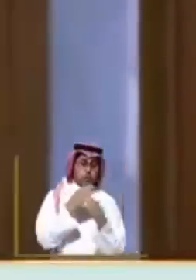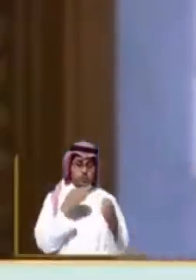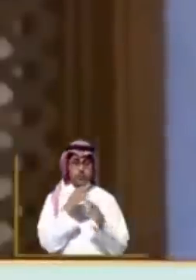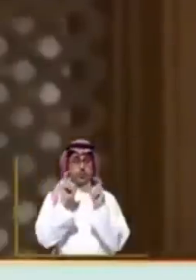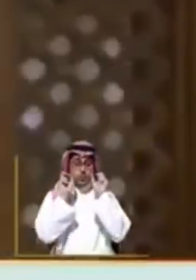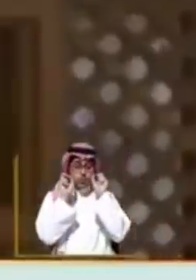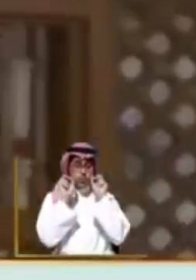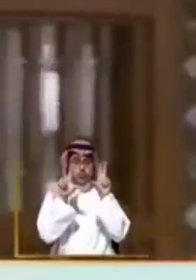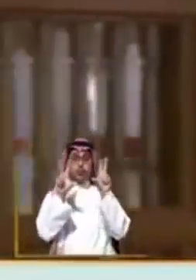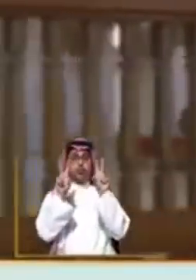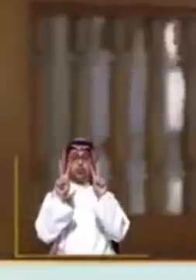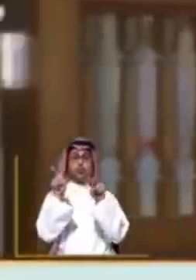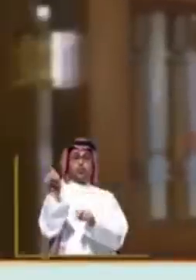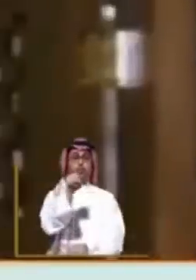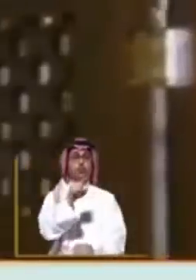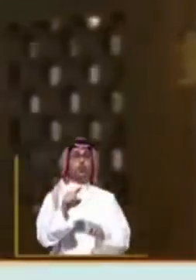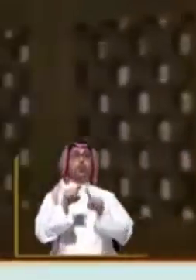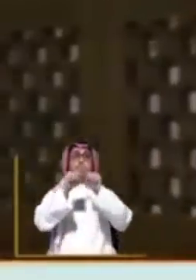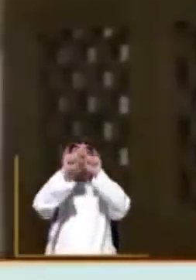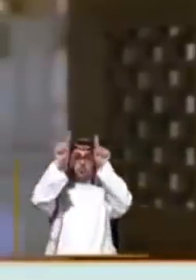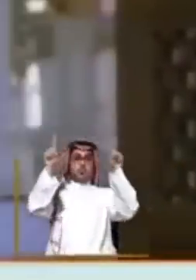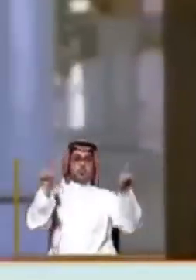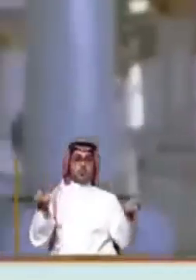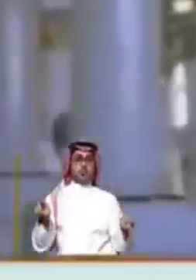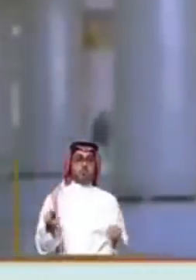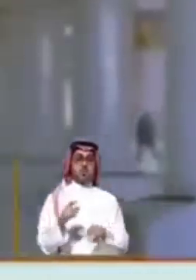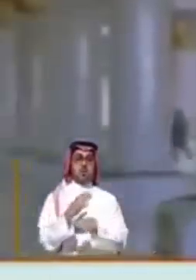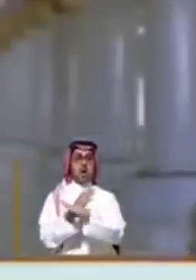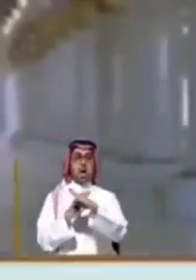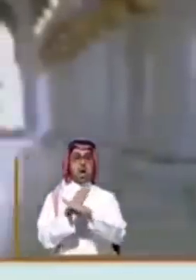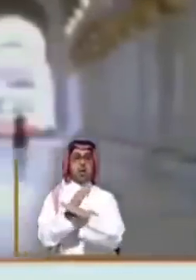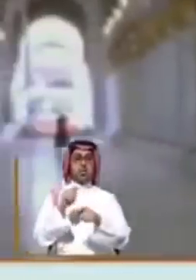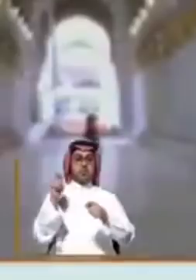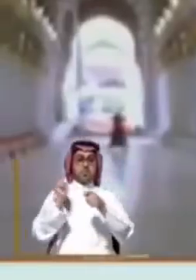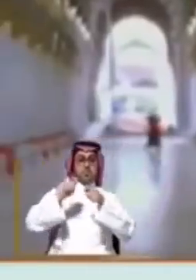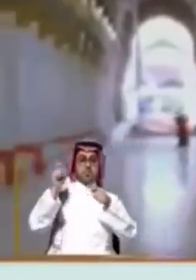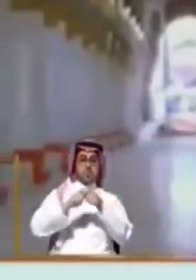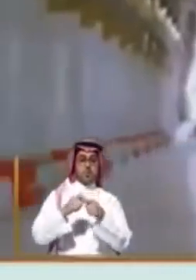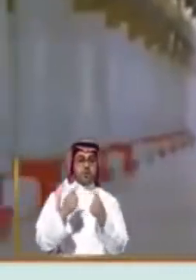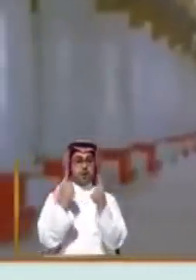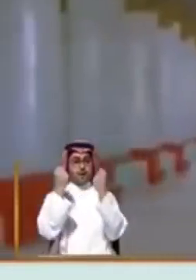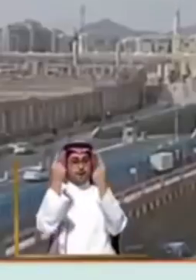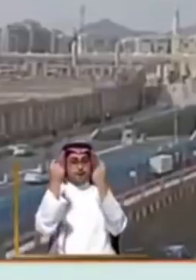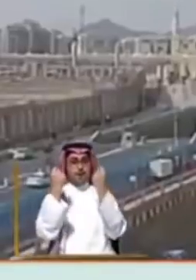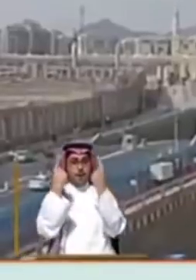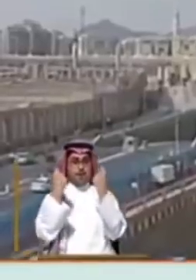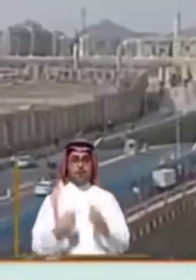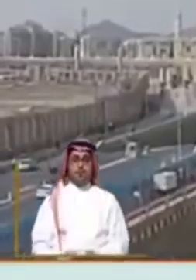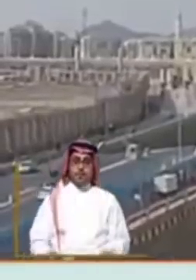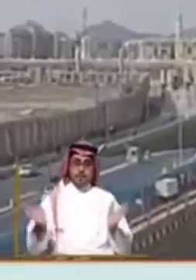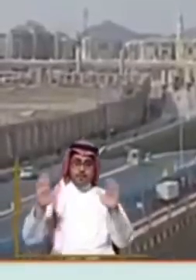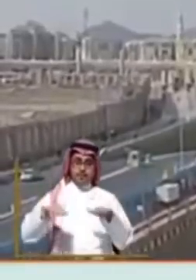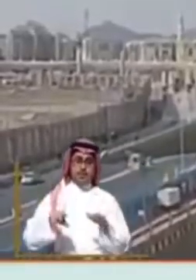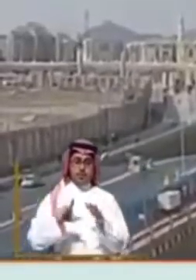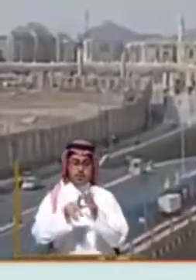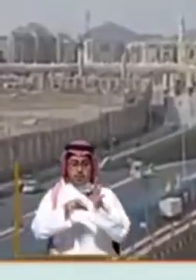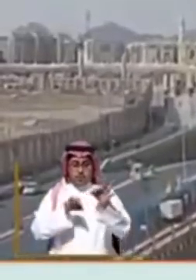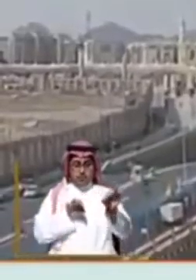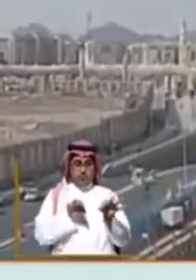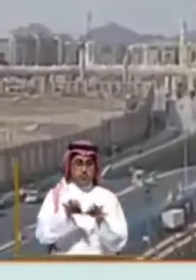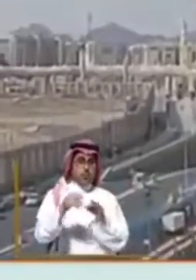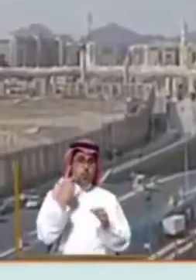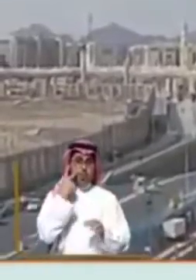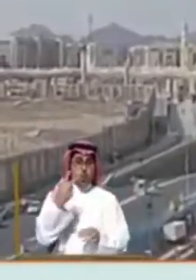الشريف تلك الأبواب المهيبة، حيث صممت في التوسعة السعودية الأولى وفقا لتخطيط هندسي دقيق